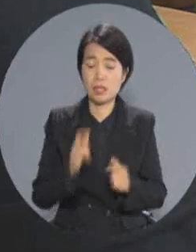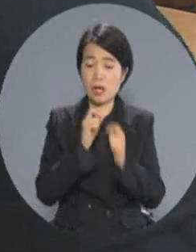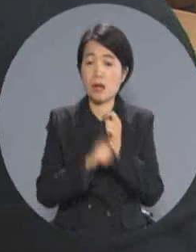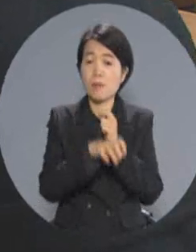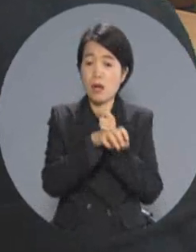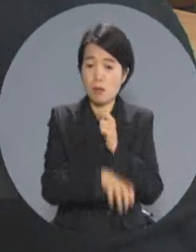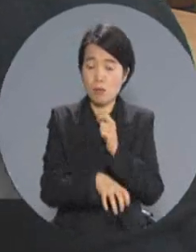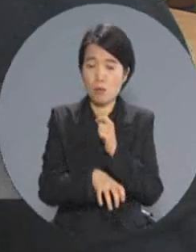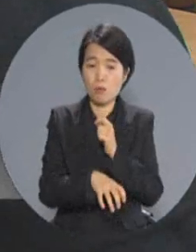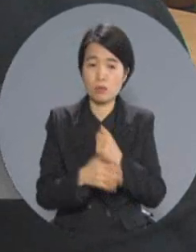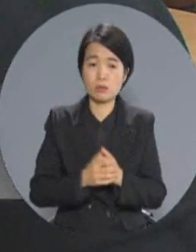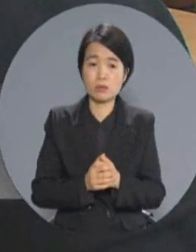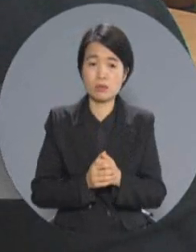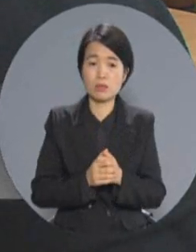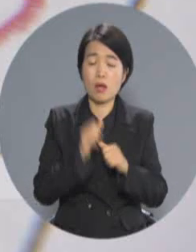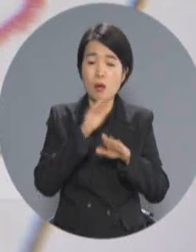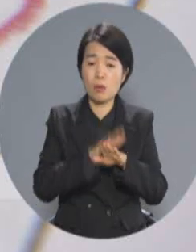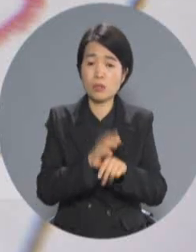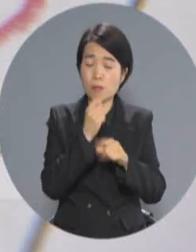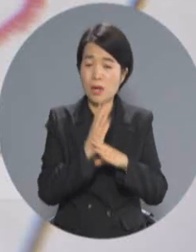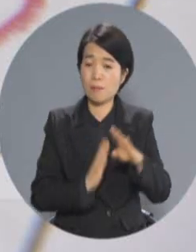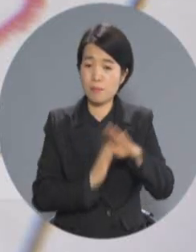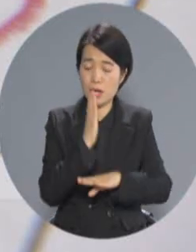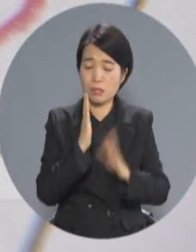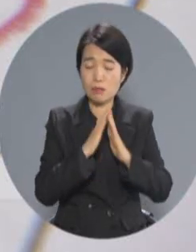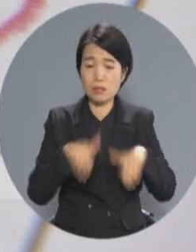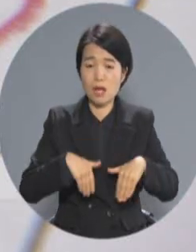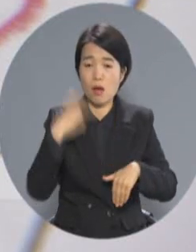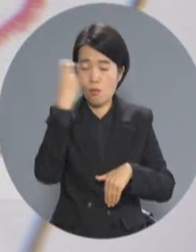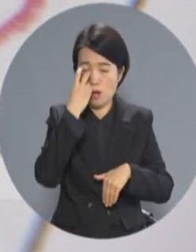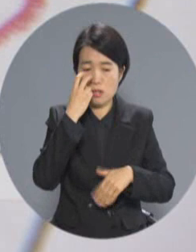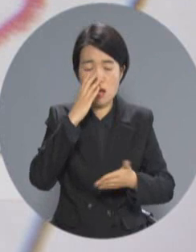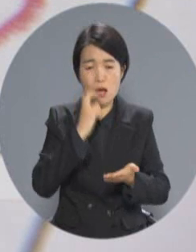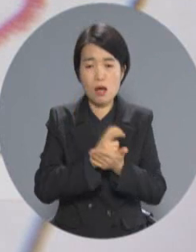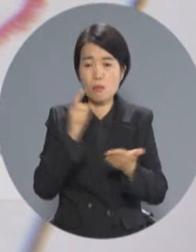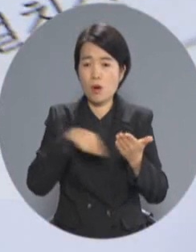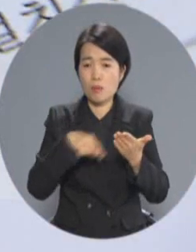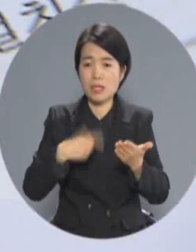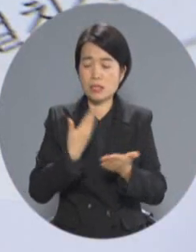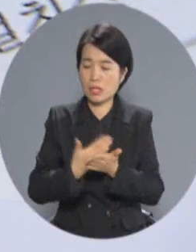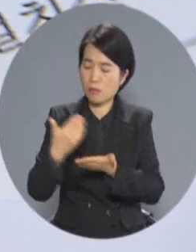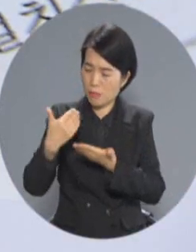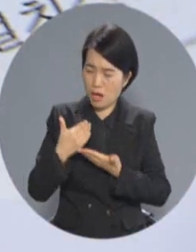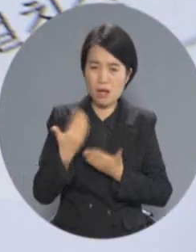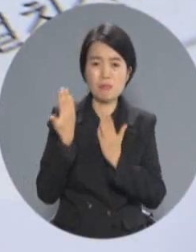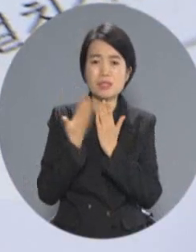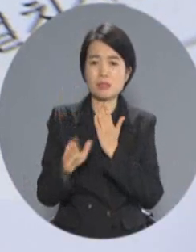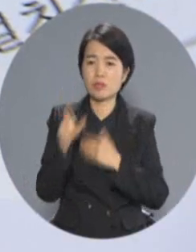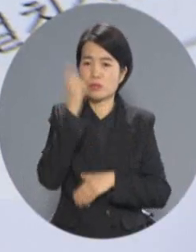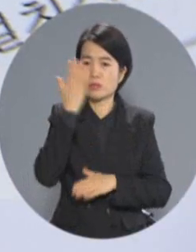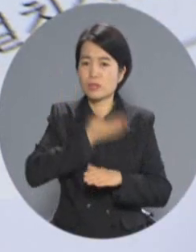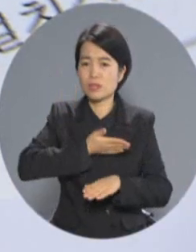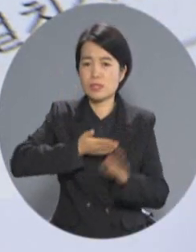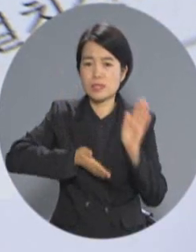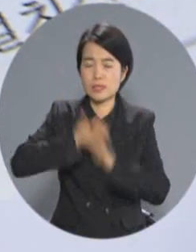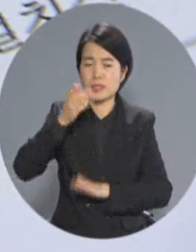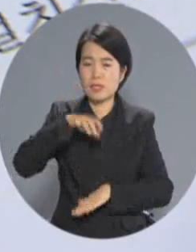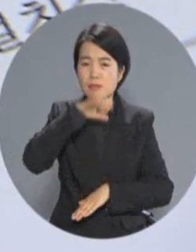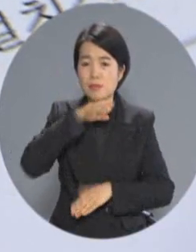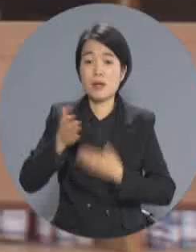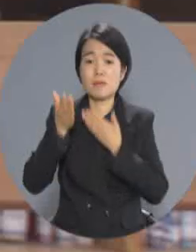부설기관은 보존기한이 지난 자료와 전남도가 관리하는 법인자료를 요구한 건 부당하다며 여수시의 이의를